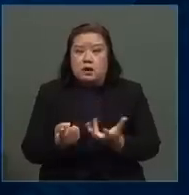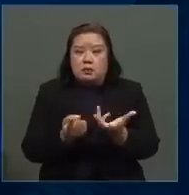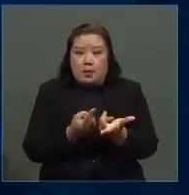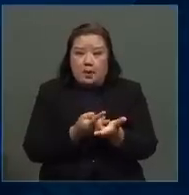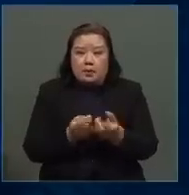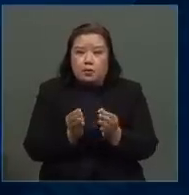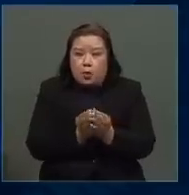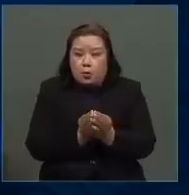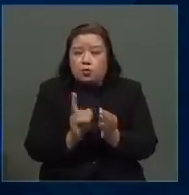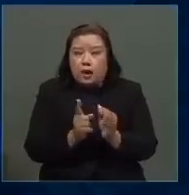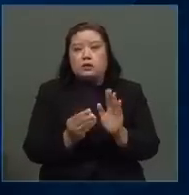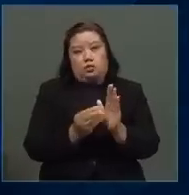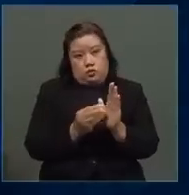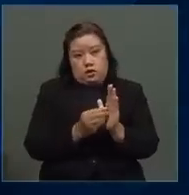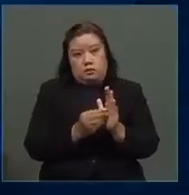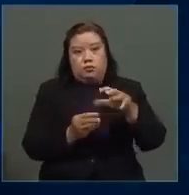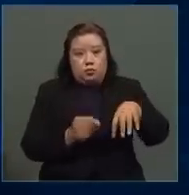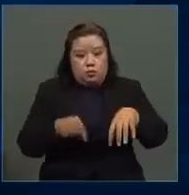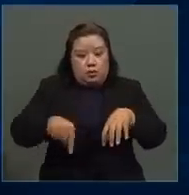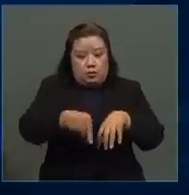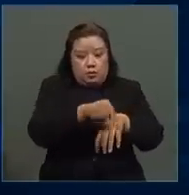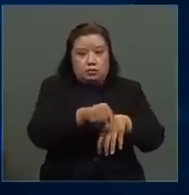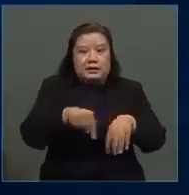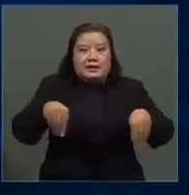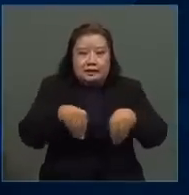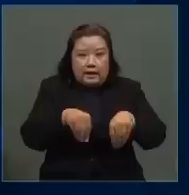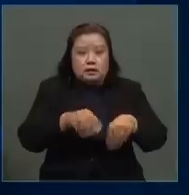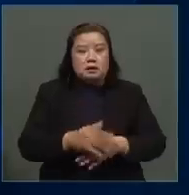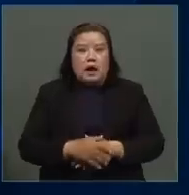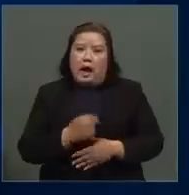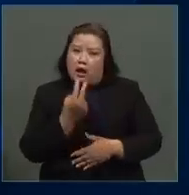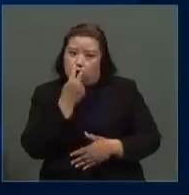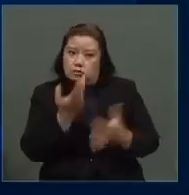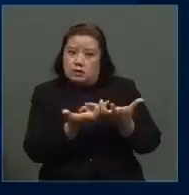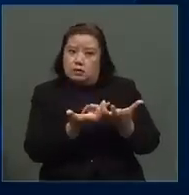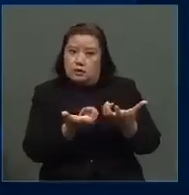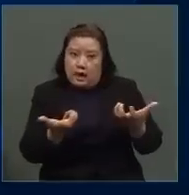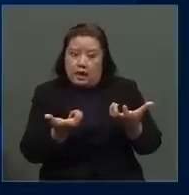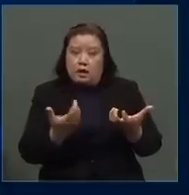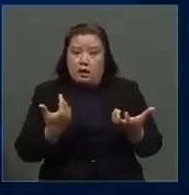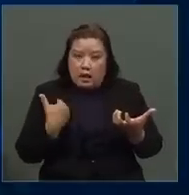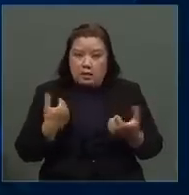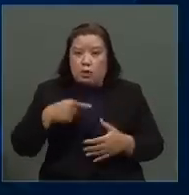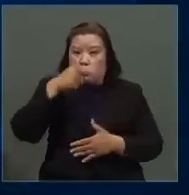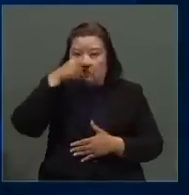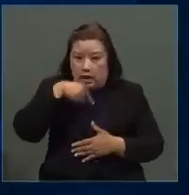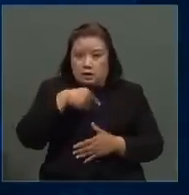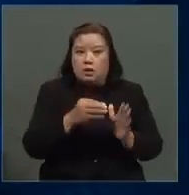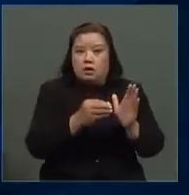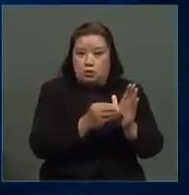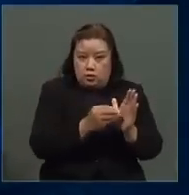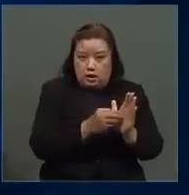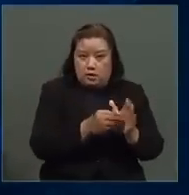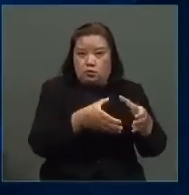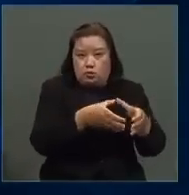ปริมณฑลถ้าสรุปให้เห็นเป็นจำนวนผู้ติดเชื้อแยกรวมทั้งประเทศแยกกทมกับปริมณฑล